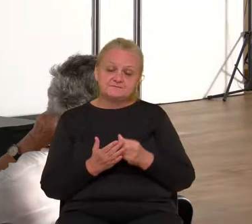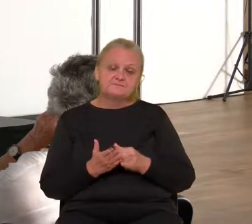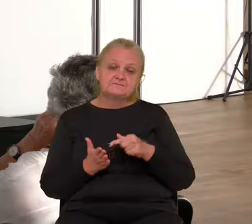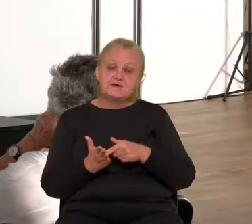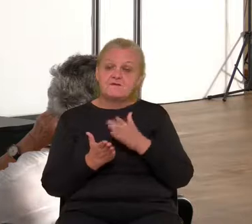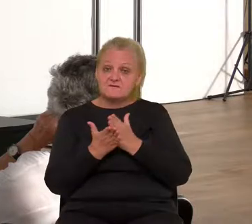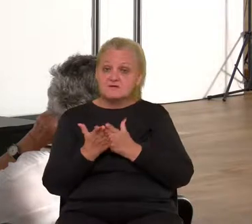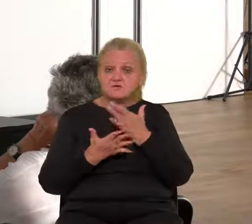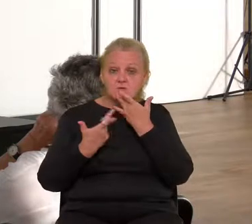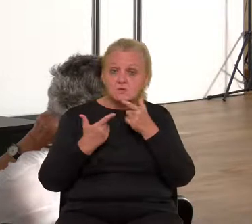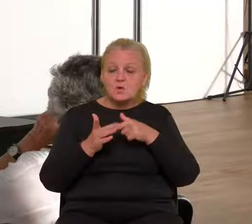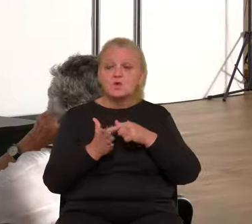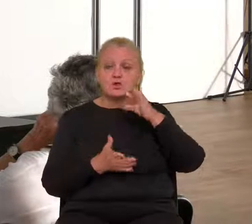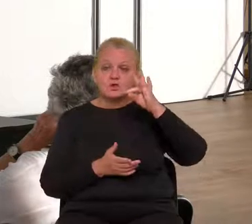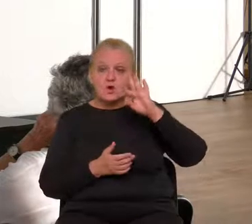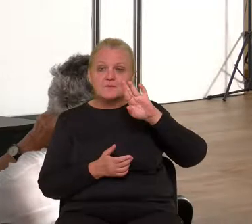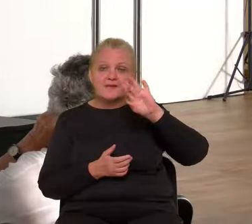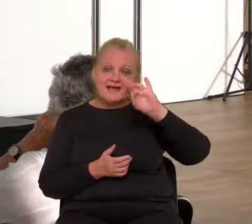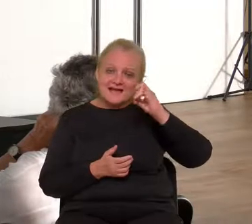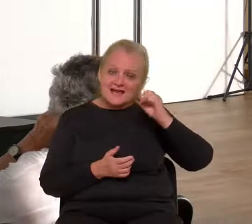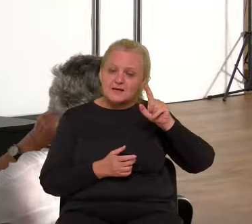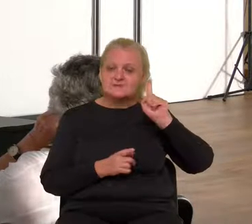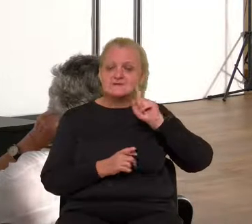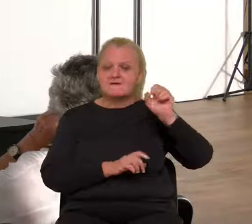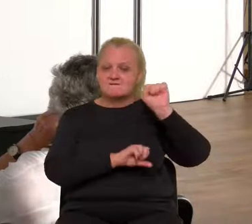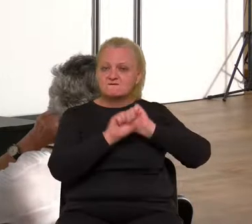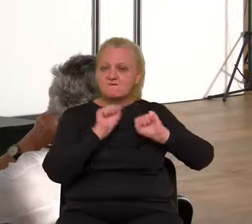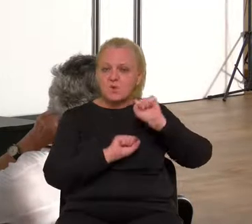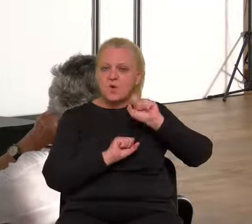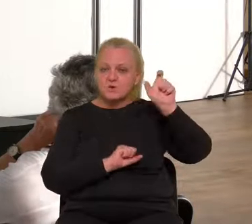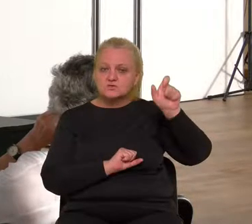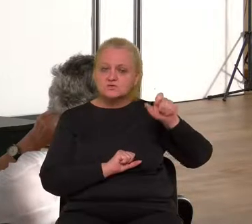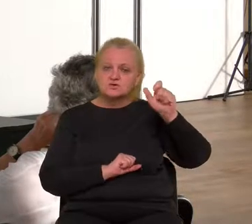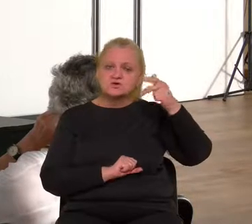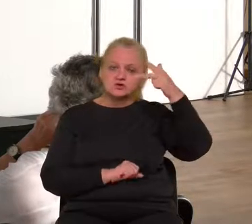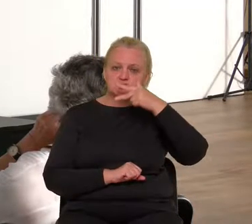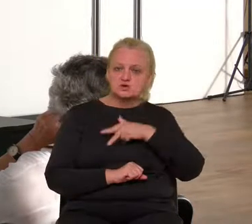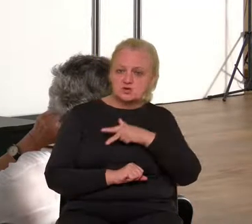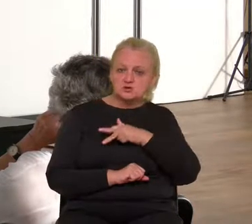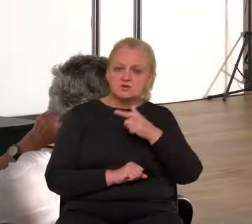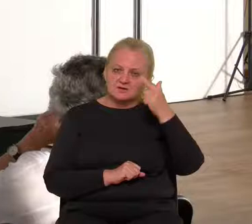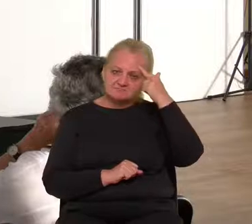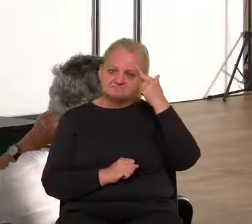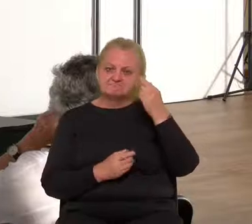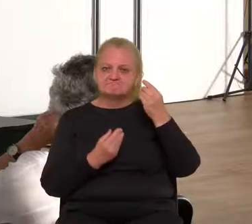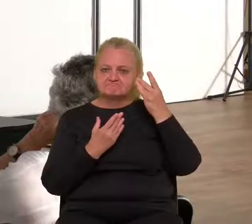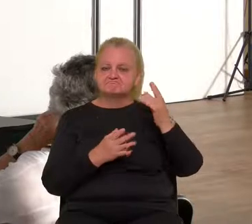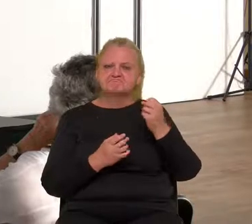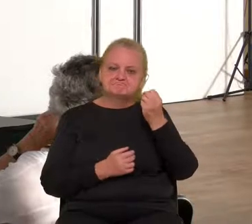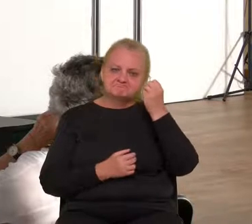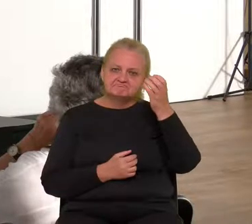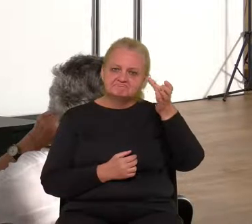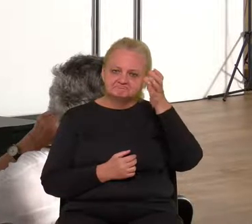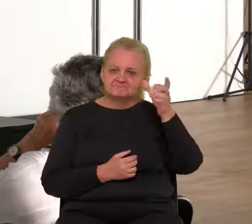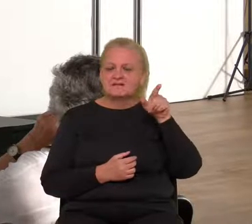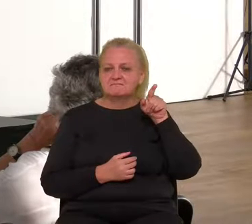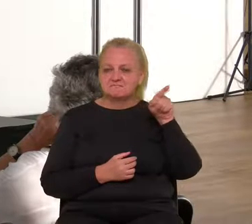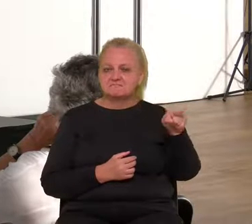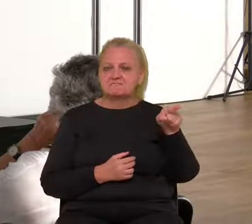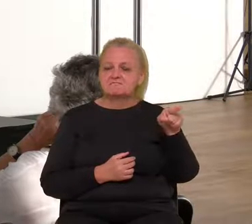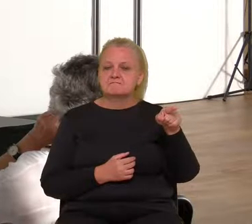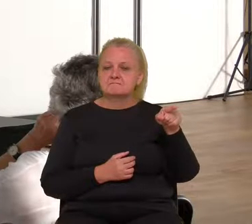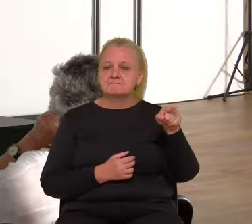w to, co mówi Antoni Gramsci, włoski socjolog, intelektualista, który mówi, że